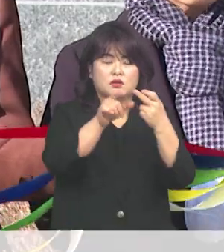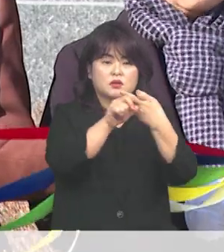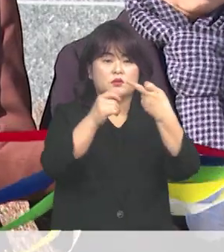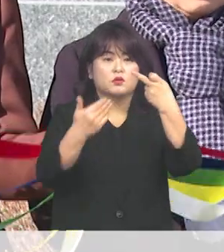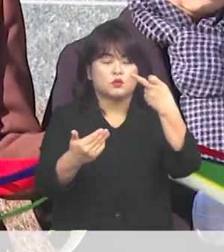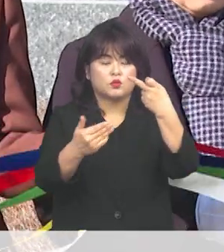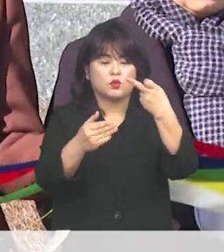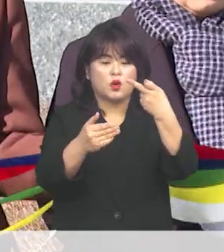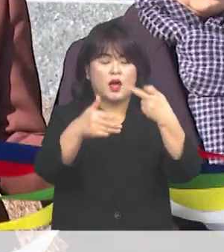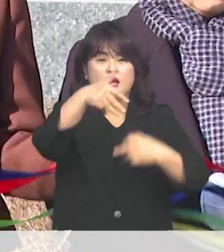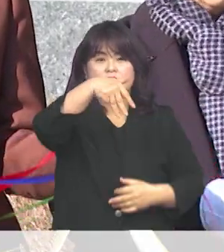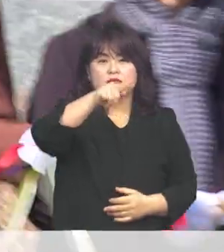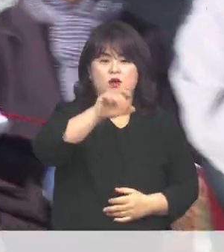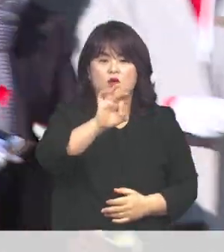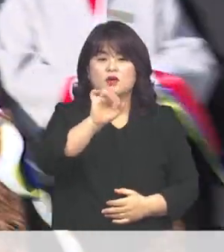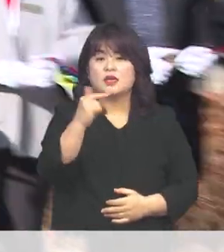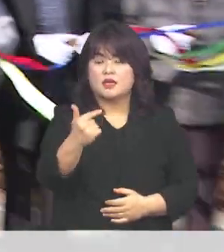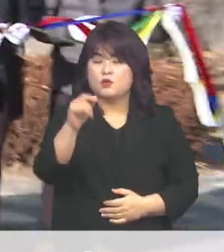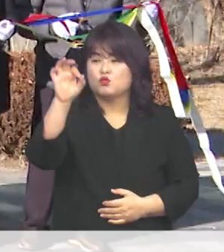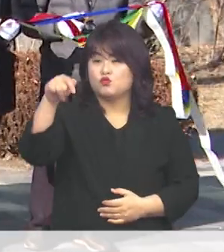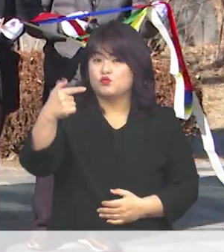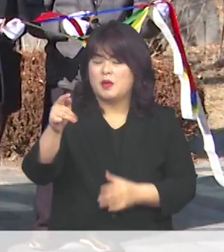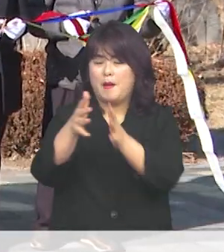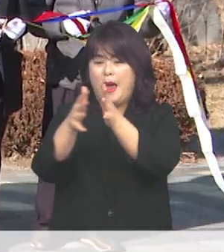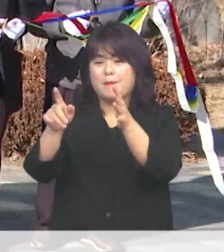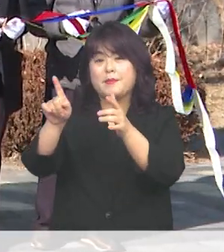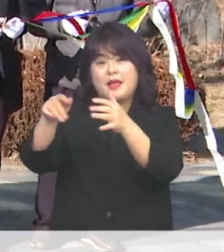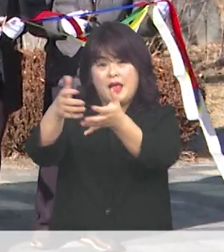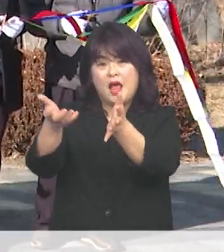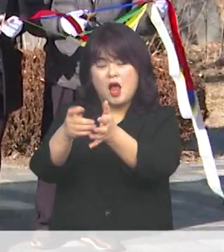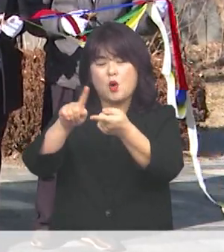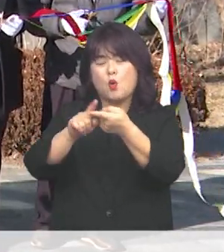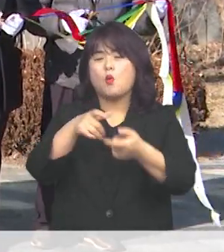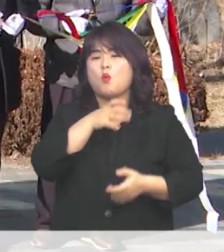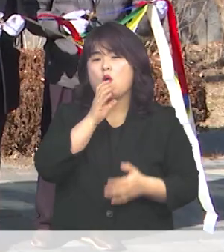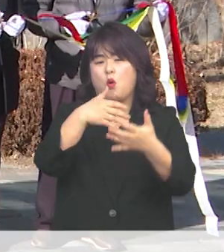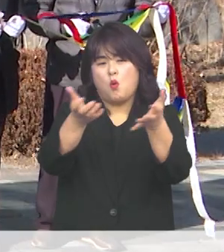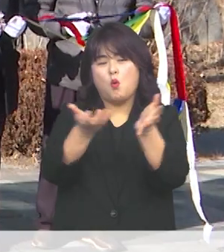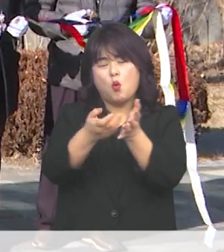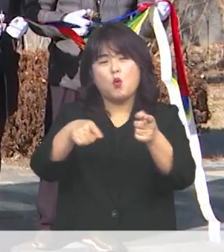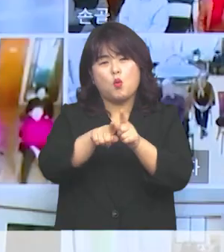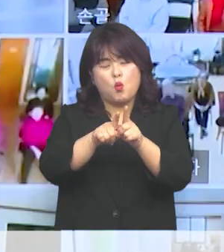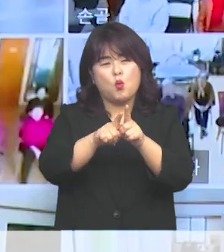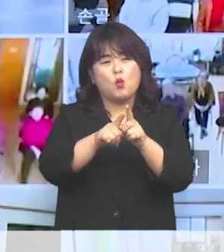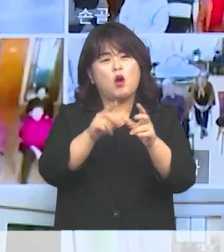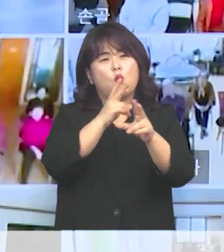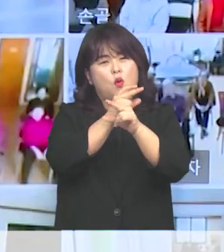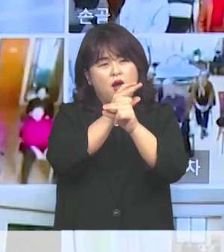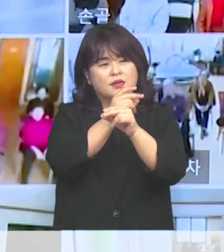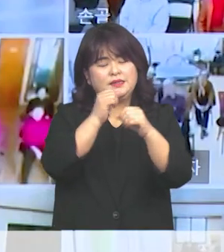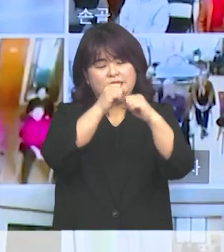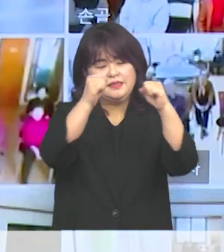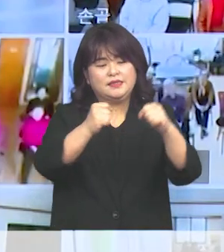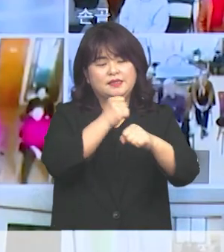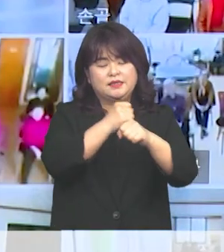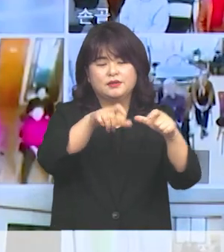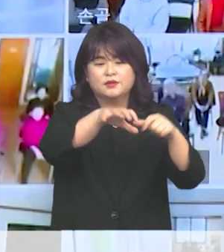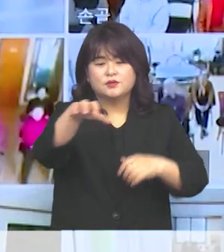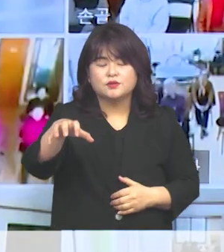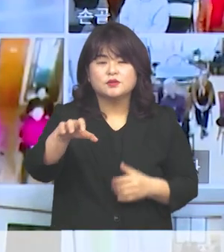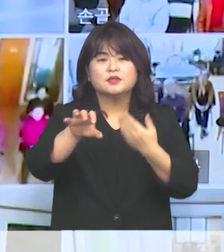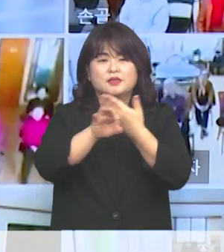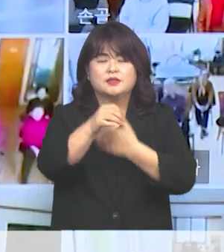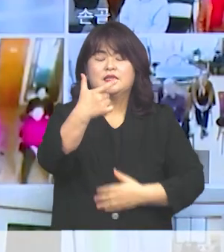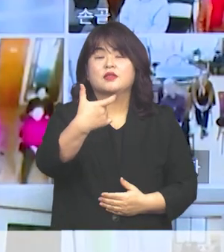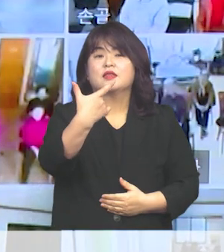용인특례시가 9일 처인구 역북동 운암퍼스트빌 1단지 경로당에서 양방향 화상 시스템을 통해 지역 내 65곳의